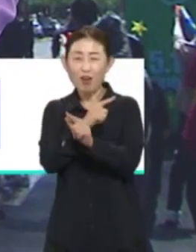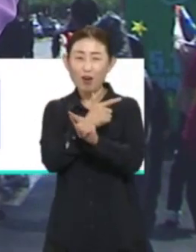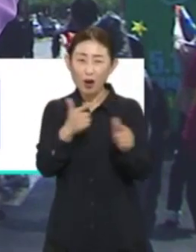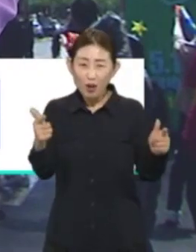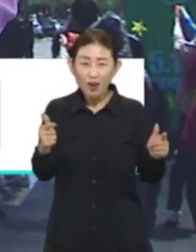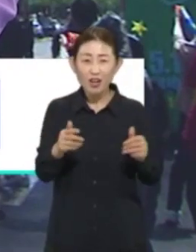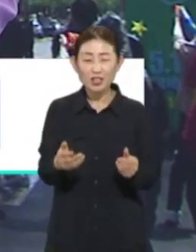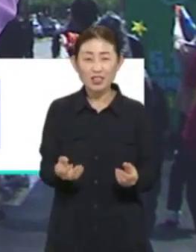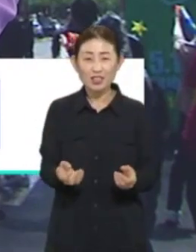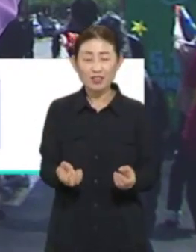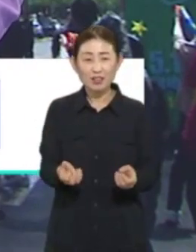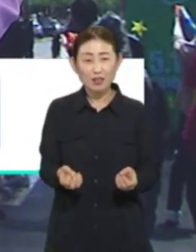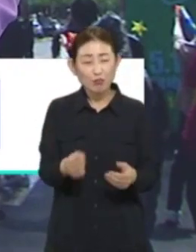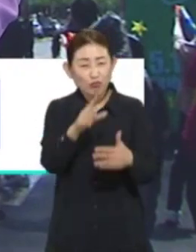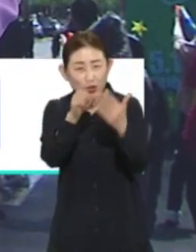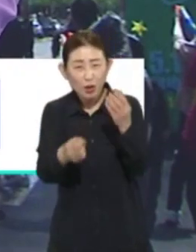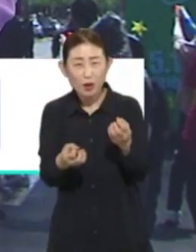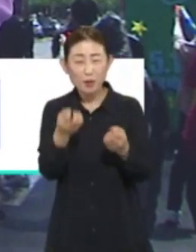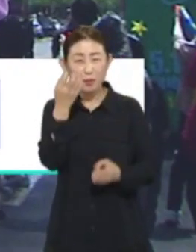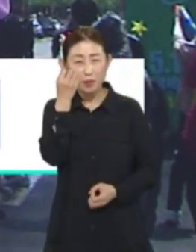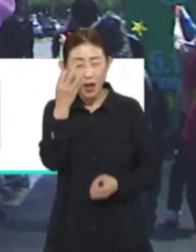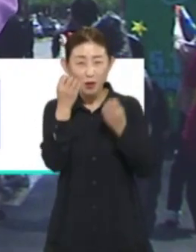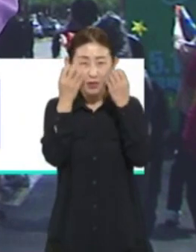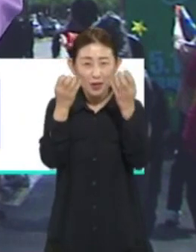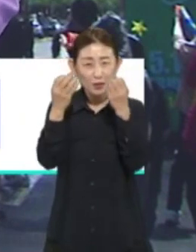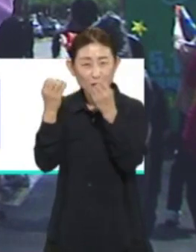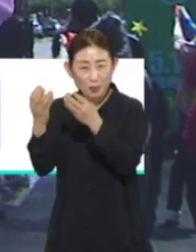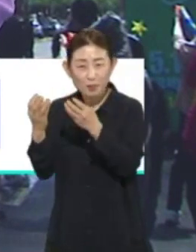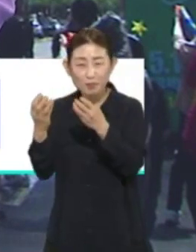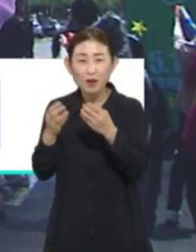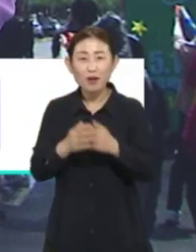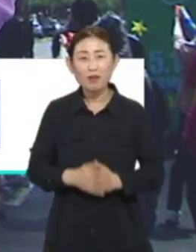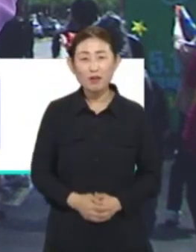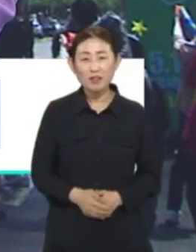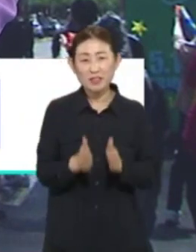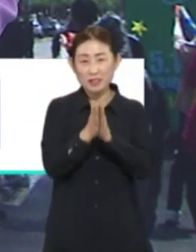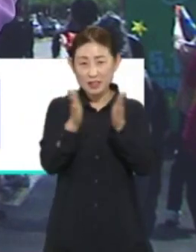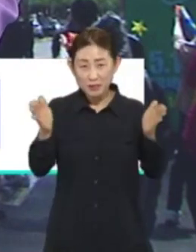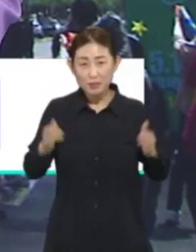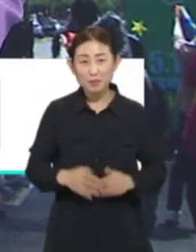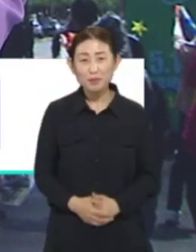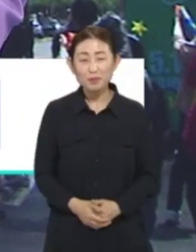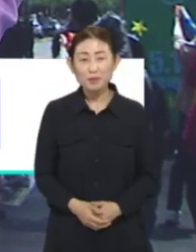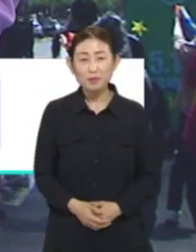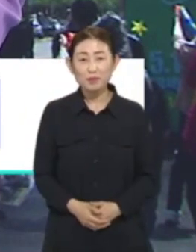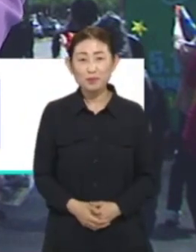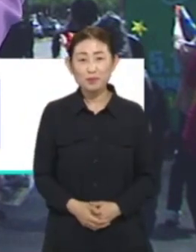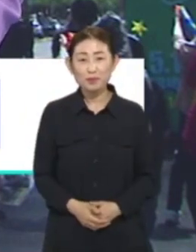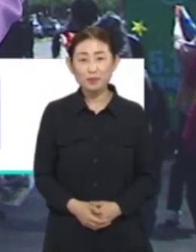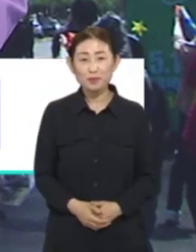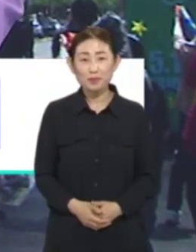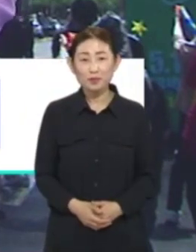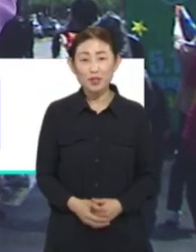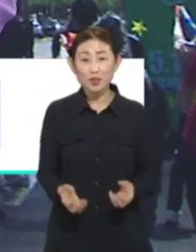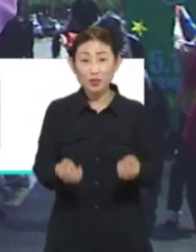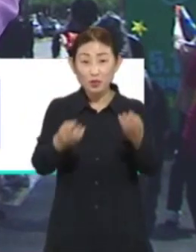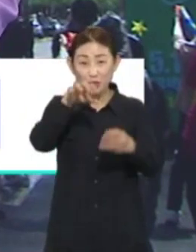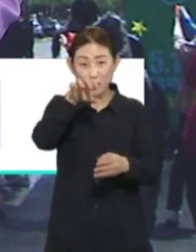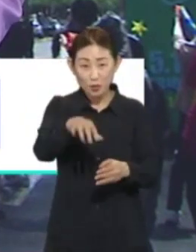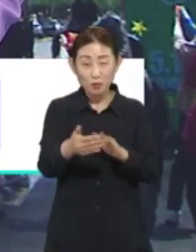코로나로 축소되거나 폐지됐던 체험 프로그램들이 한층 업그레이드된 모습으로 새롭게 선보일 예정인데요. 노동현 기자가